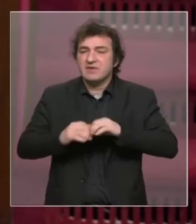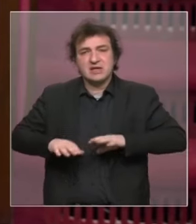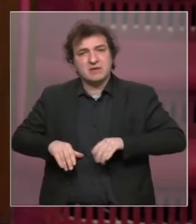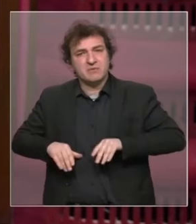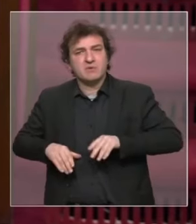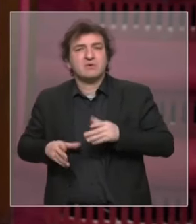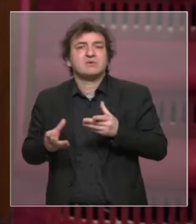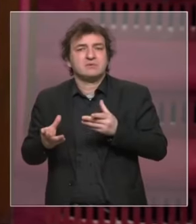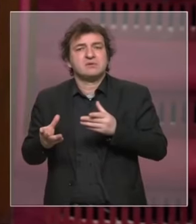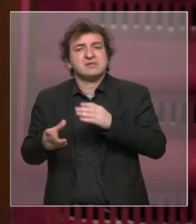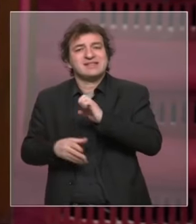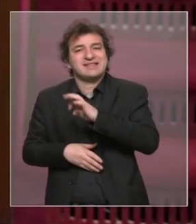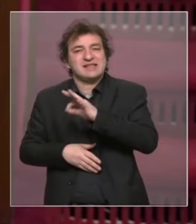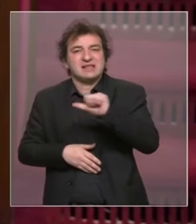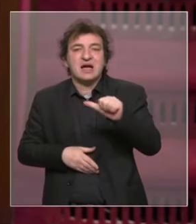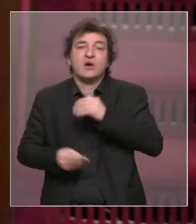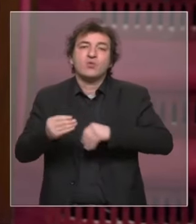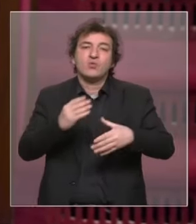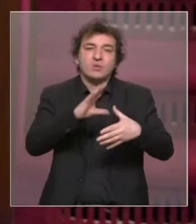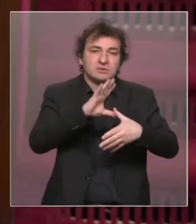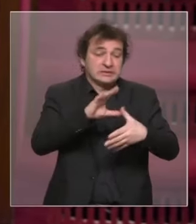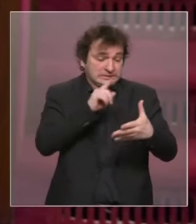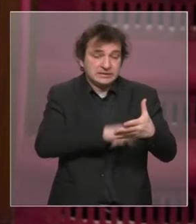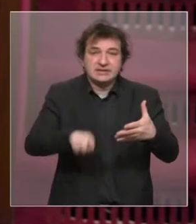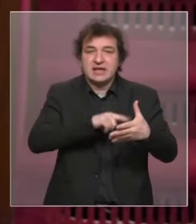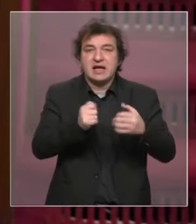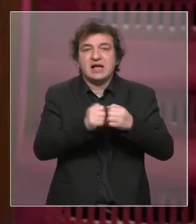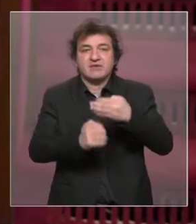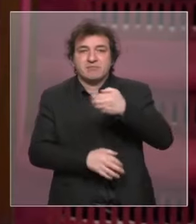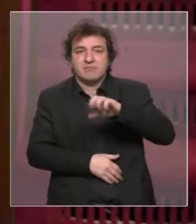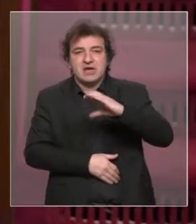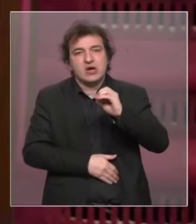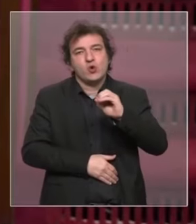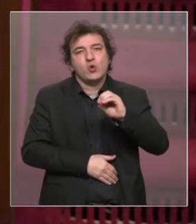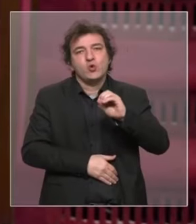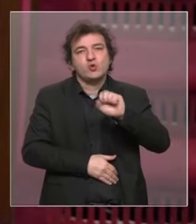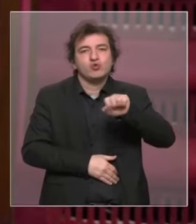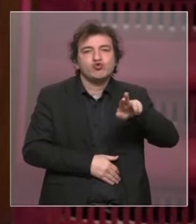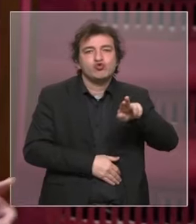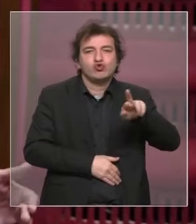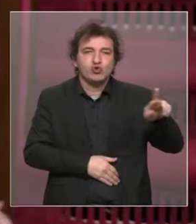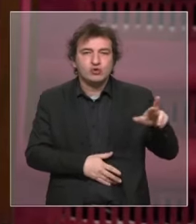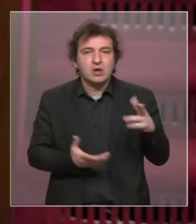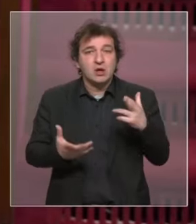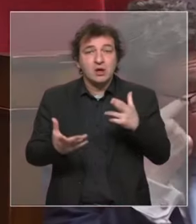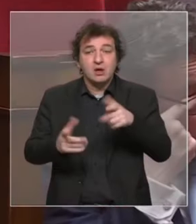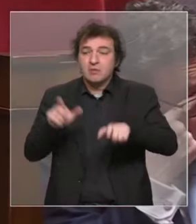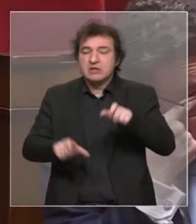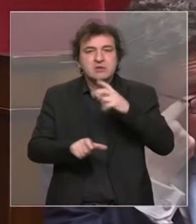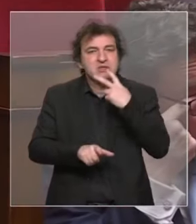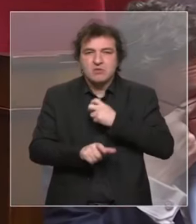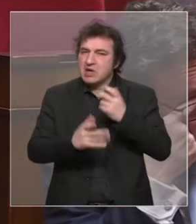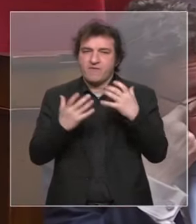Mercosur, les Français aux côtés des agriculteurs n'en veulent pas. Sachez que si vous persistez à vouloir nous